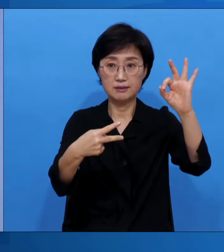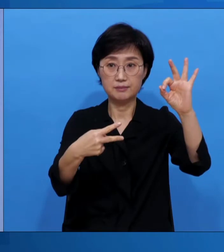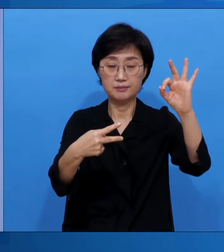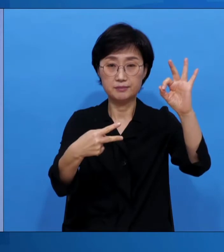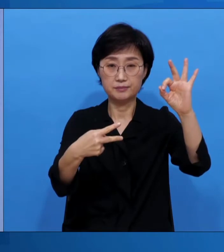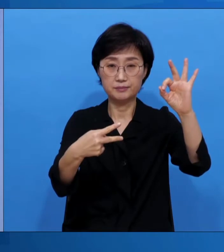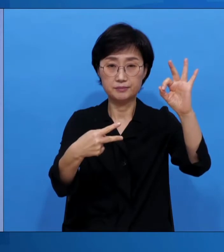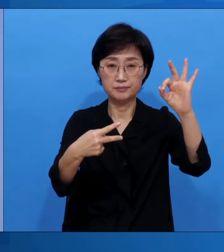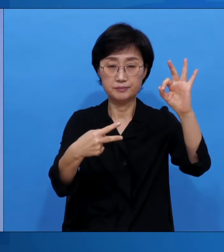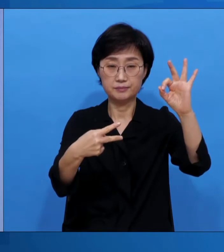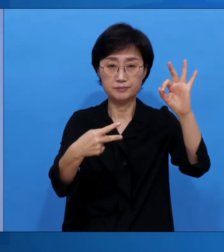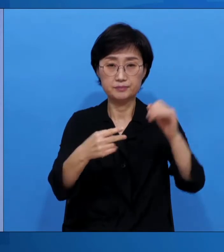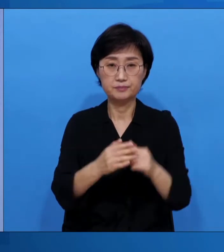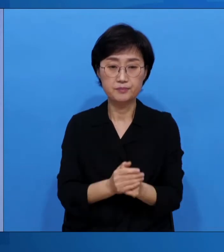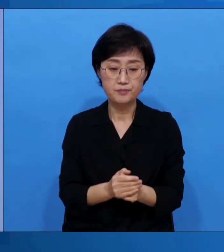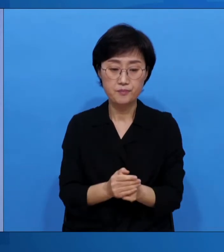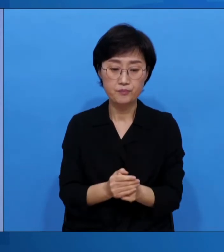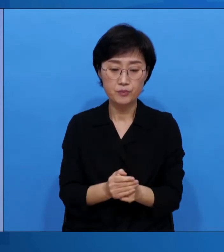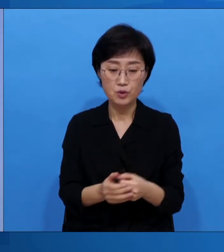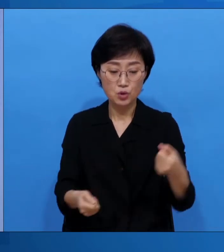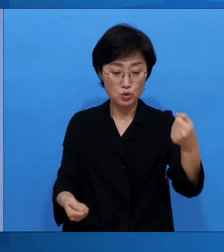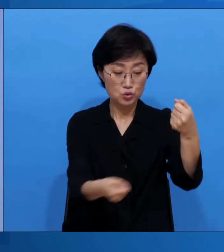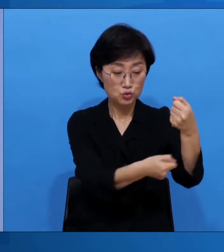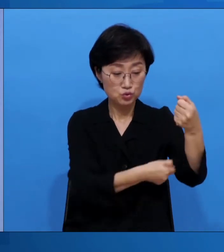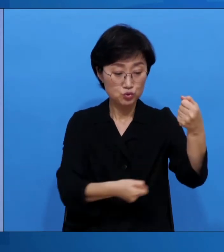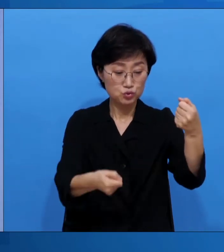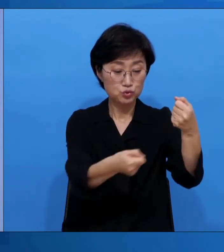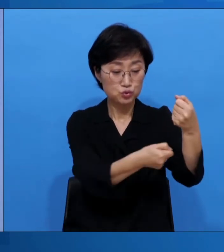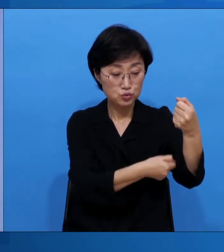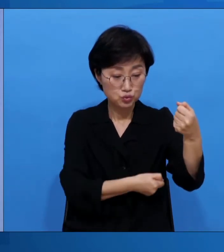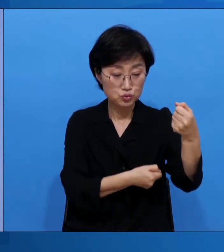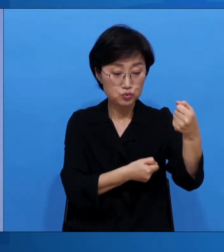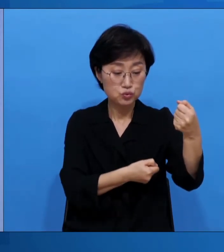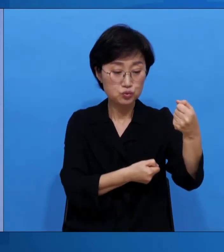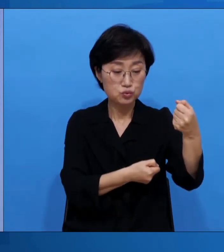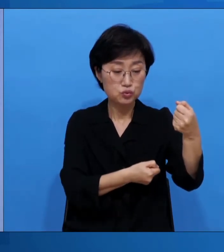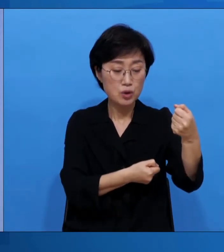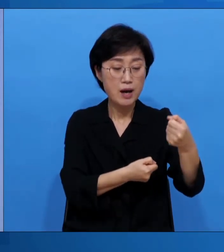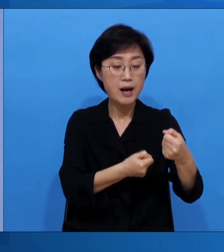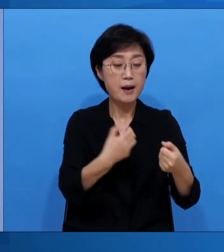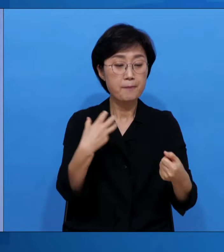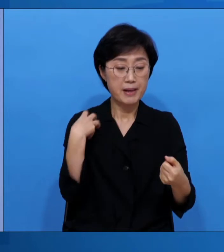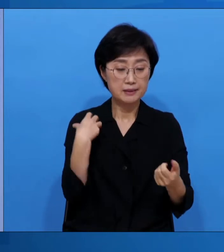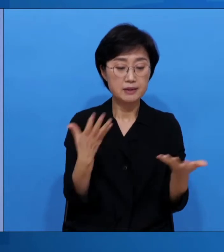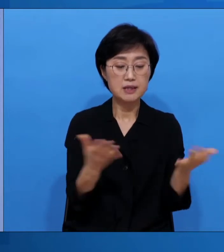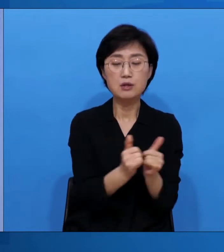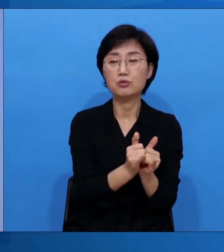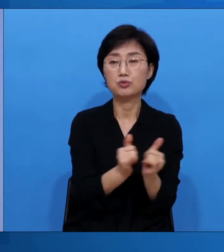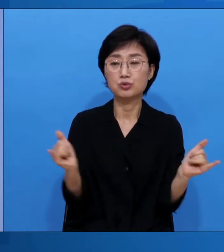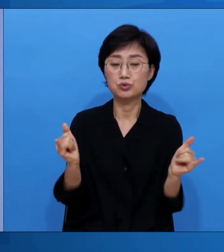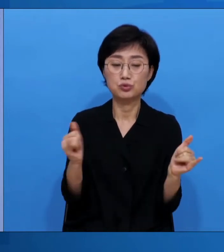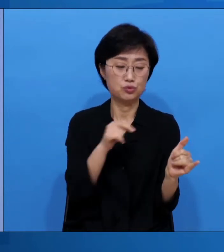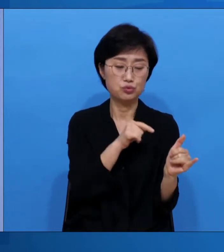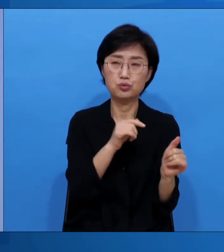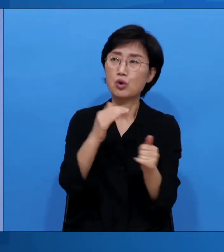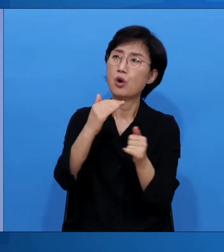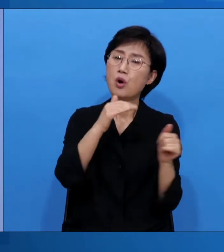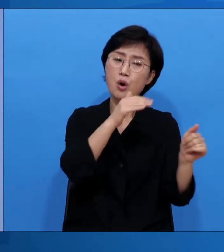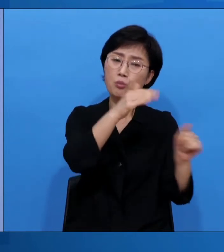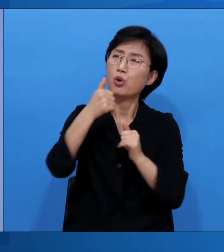say? 10장 2절에 추수할 일꾼을 보내달라고 해라. It says to ask to send those laborers into his 뭡니까?